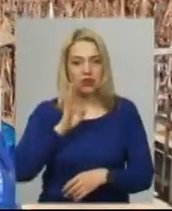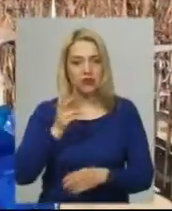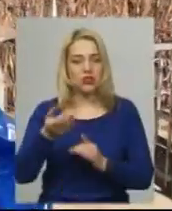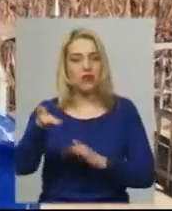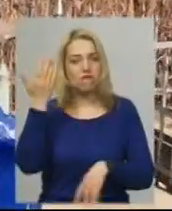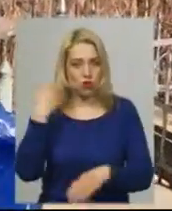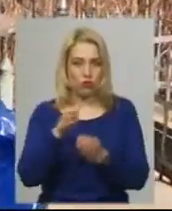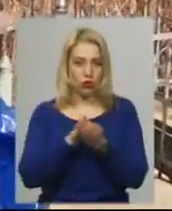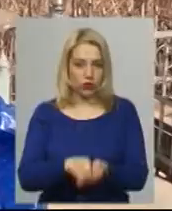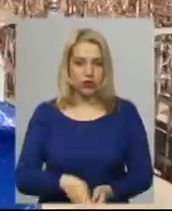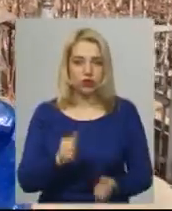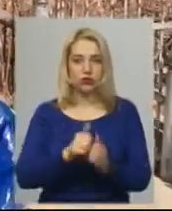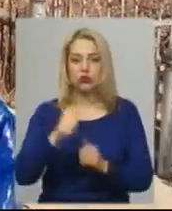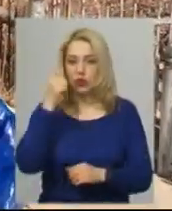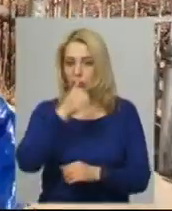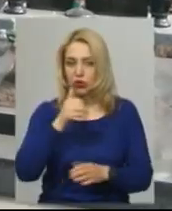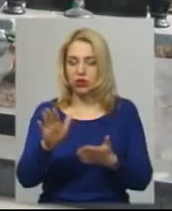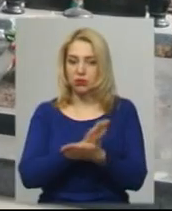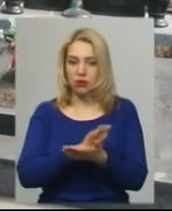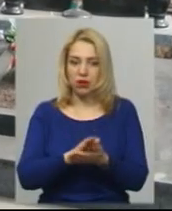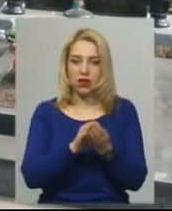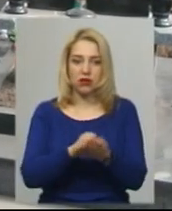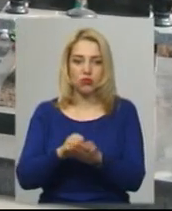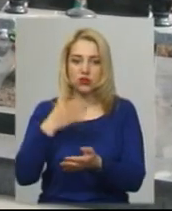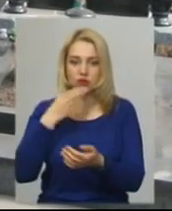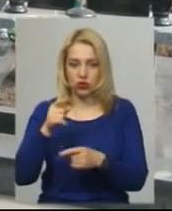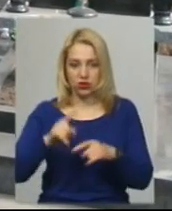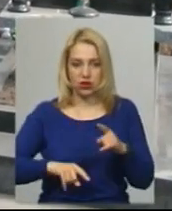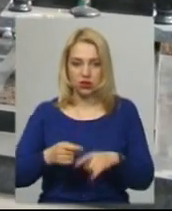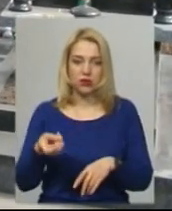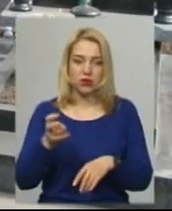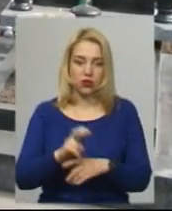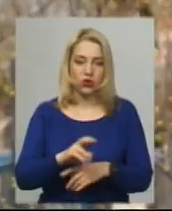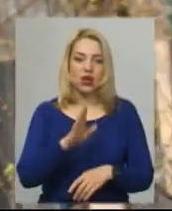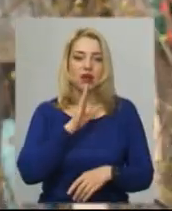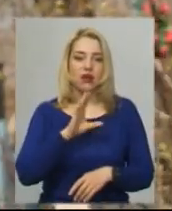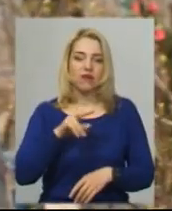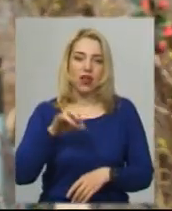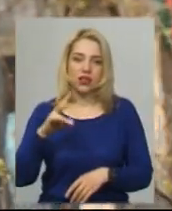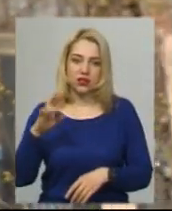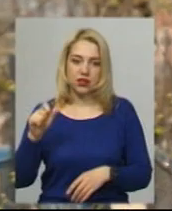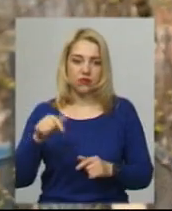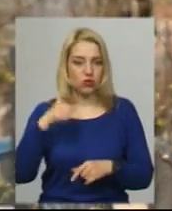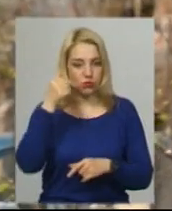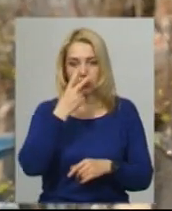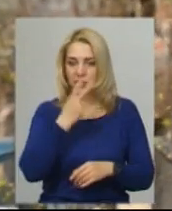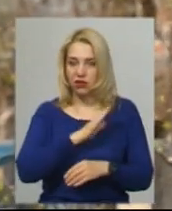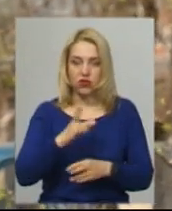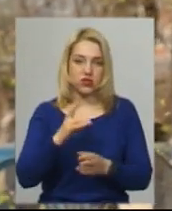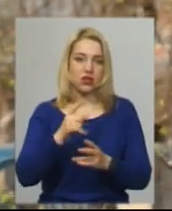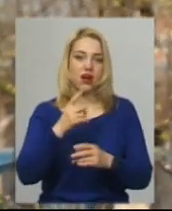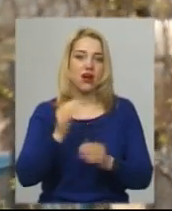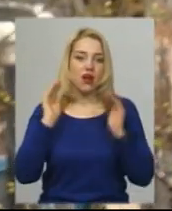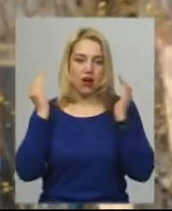похоронили. Щороку прибирати могили своїх рідних приходить на кладовище і Валентина Білінська. Цього року, не дивлячись на карантин, теж